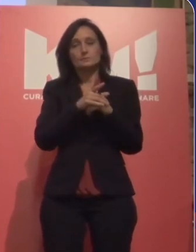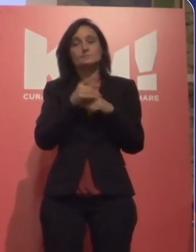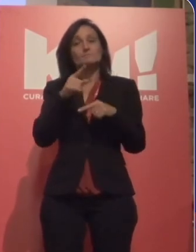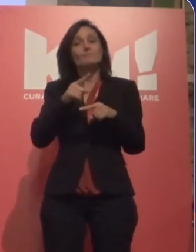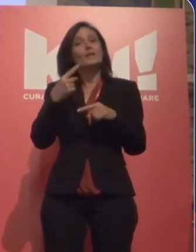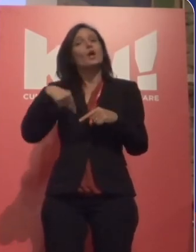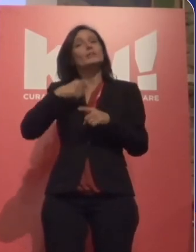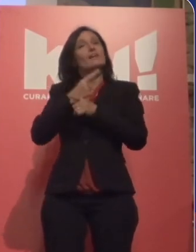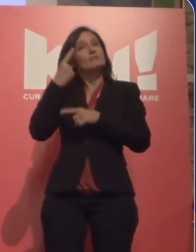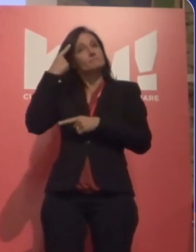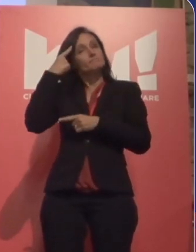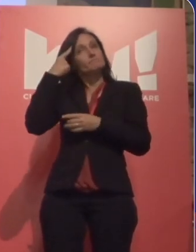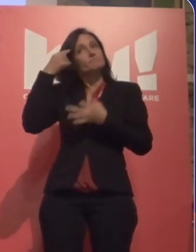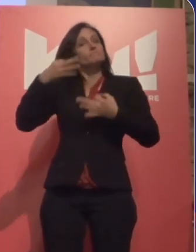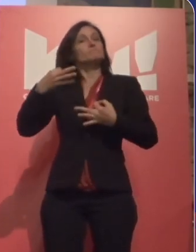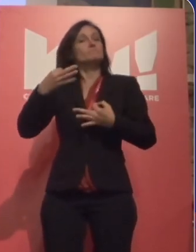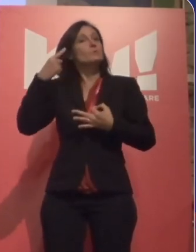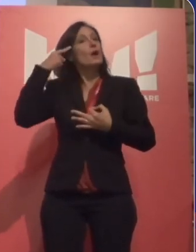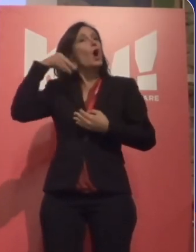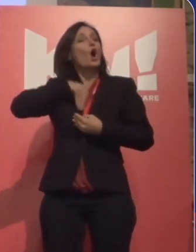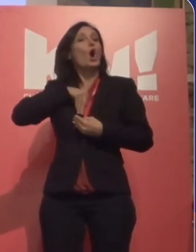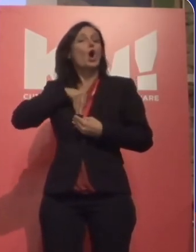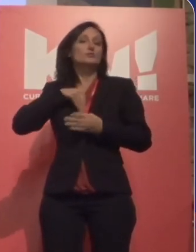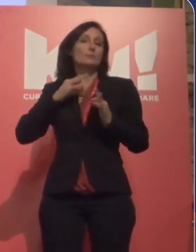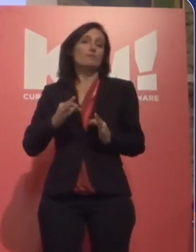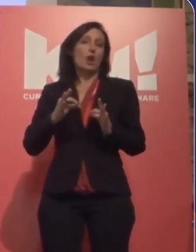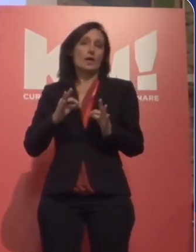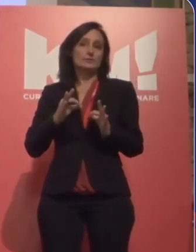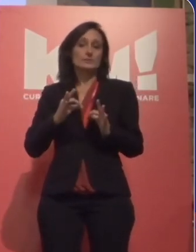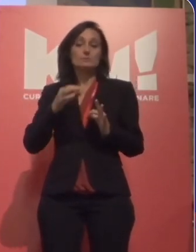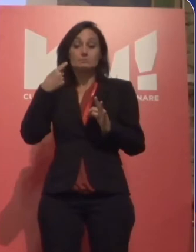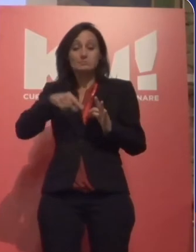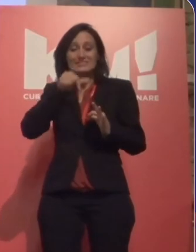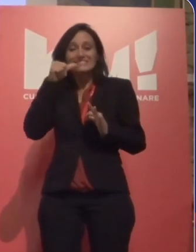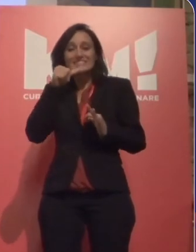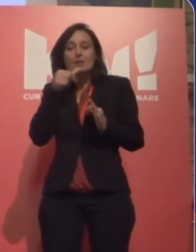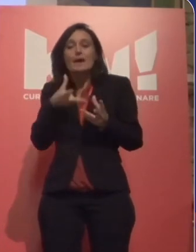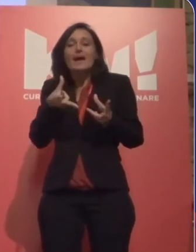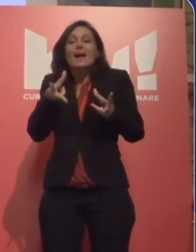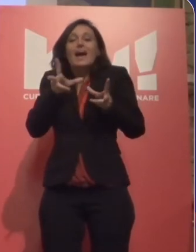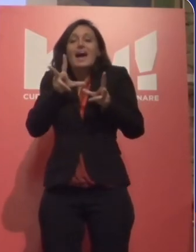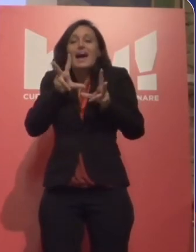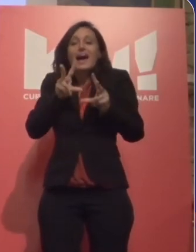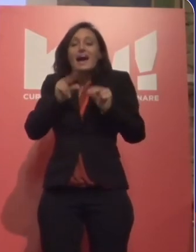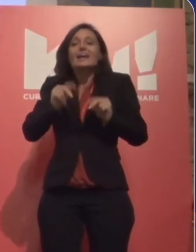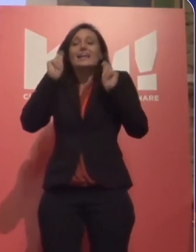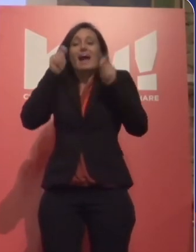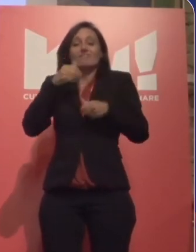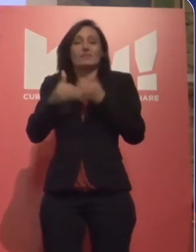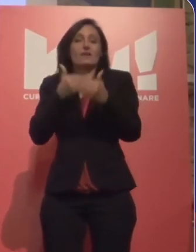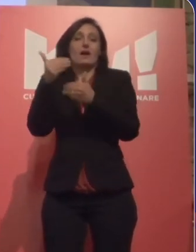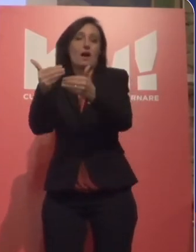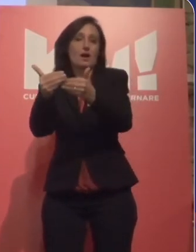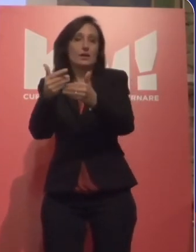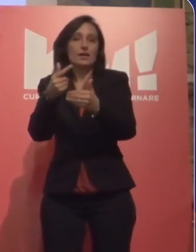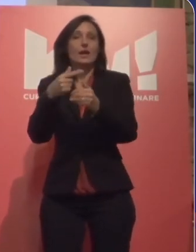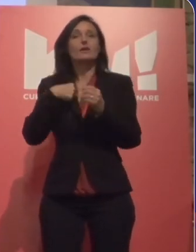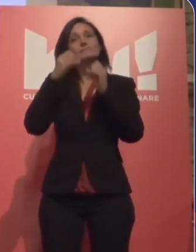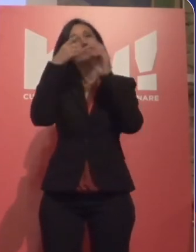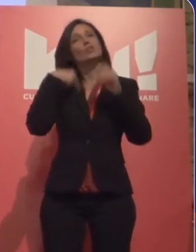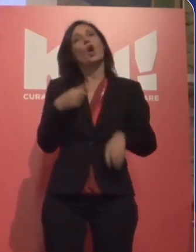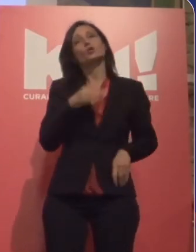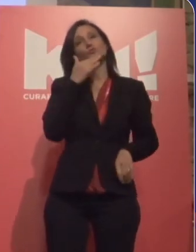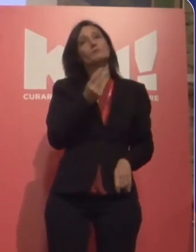ricominciare non possiamo infatti pensare di ripartire magicamente schioccando le dita e dicendo